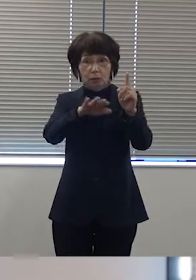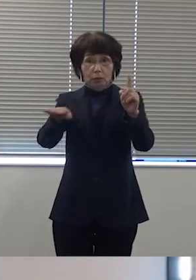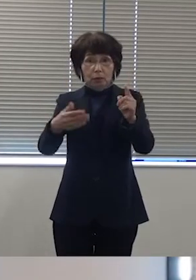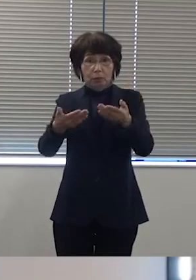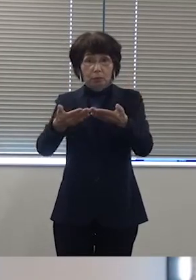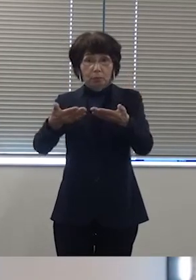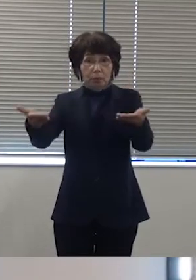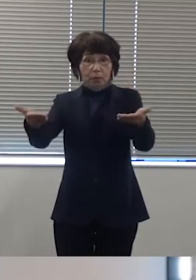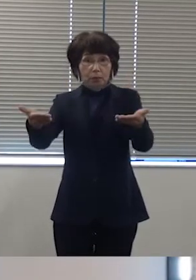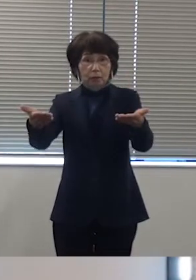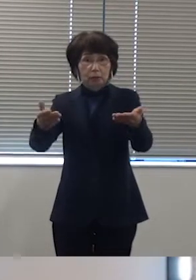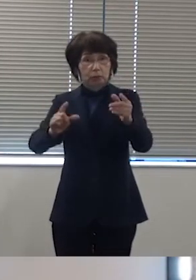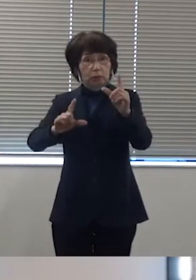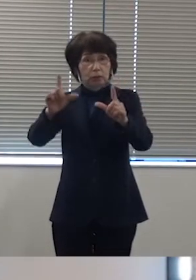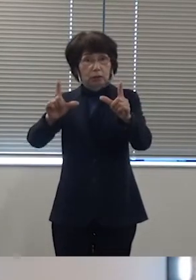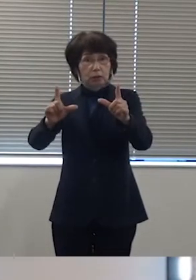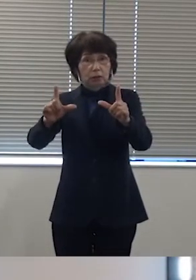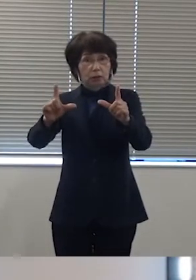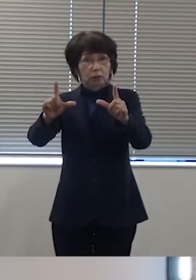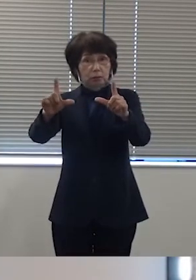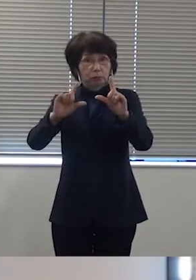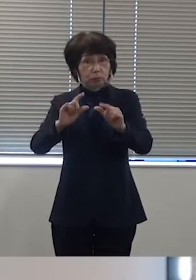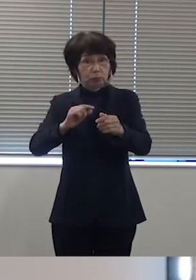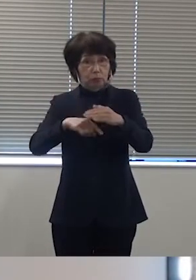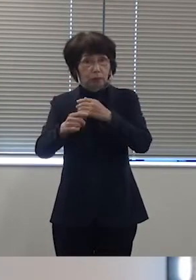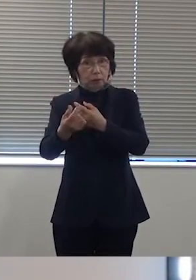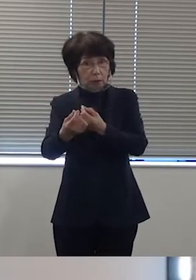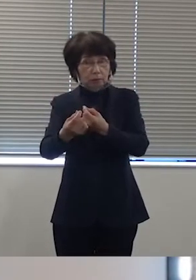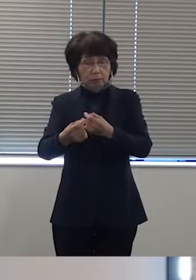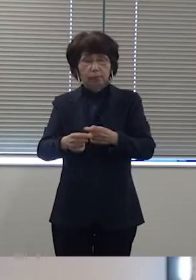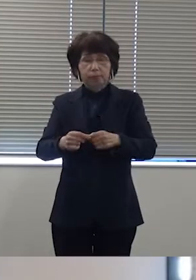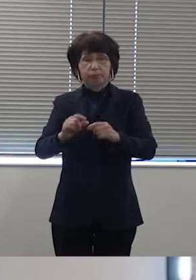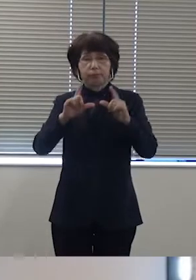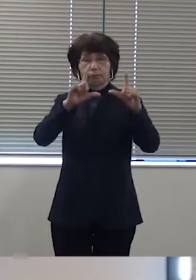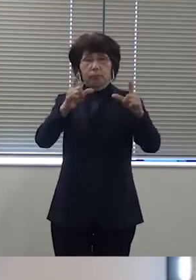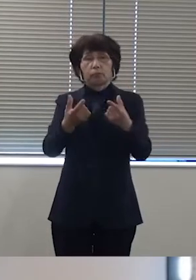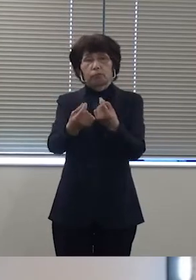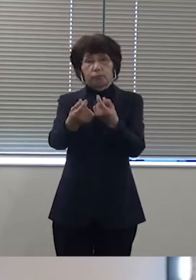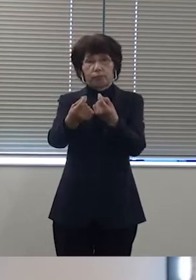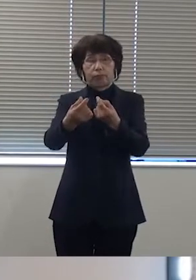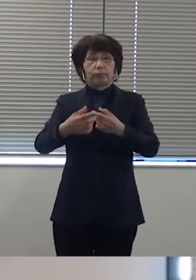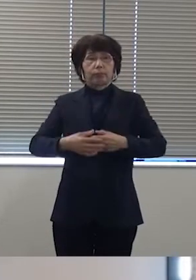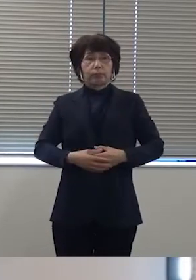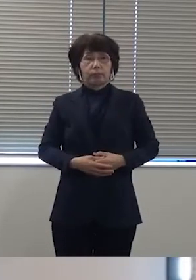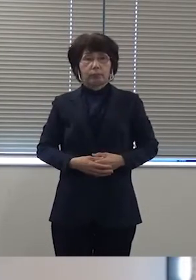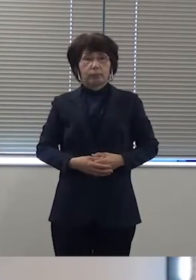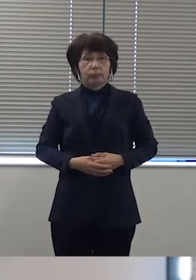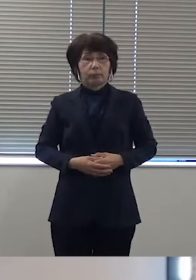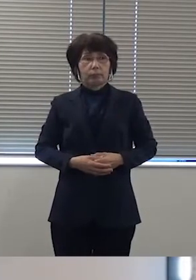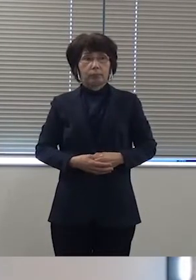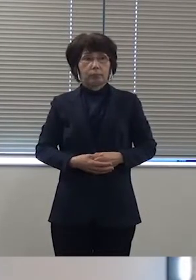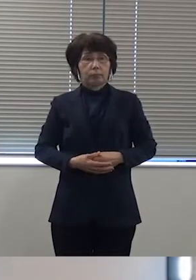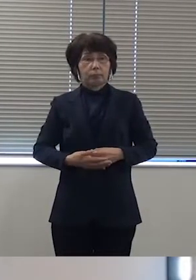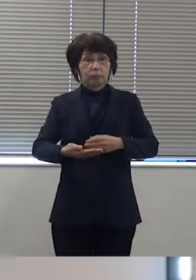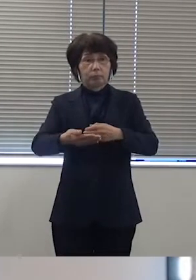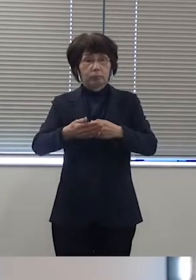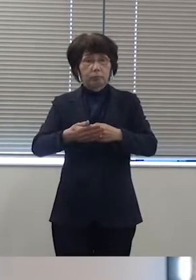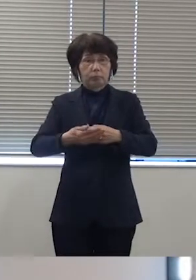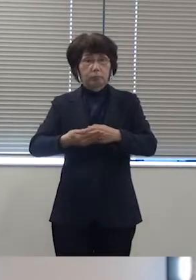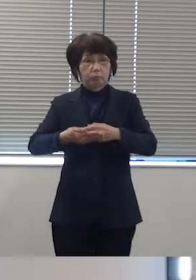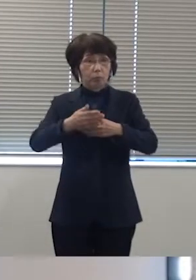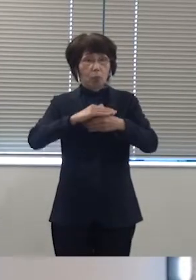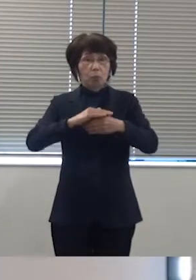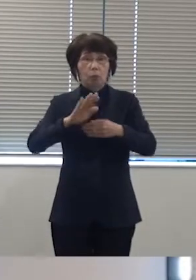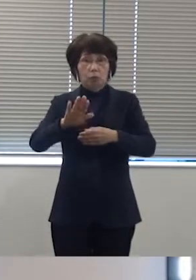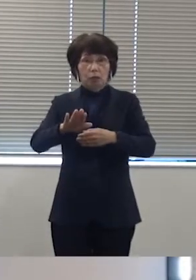です。 ちょっと補足しますけども、今市長が申し上げた既存のですね、団